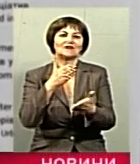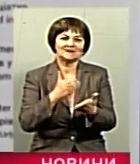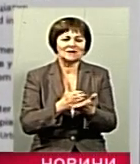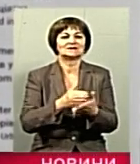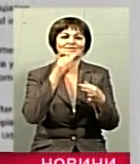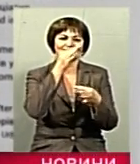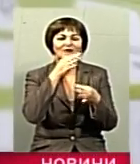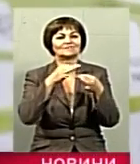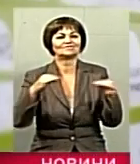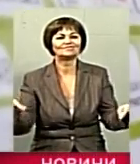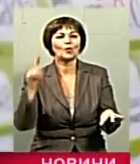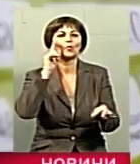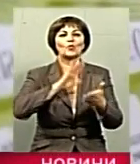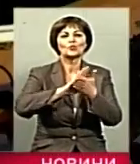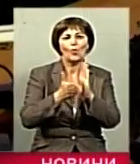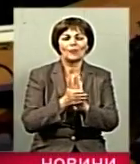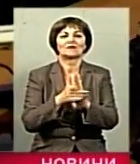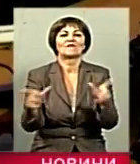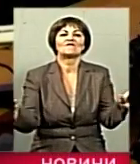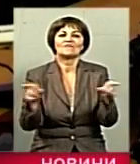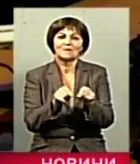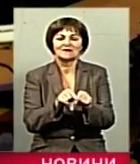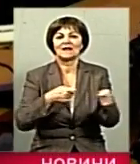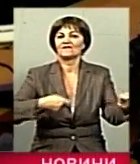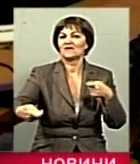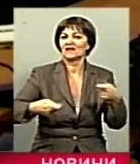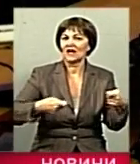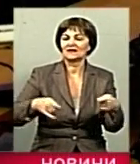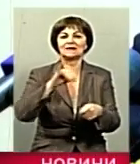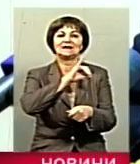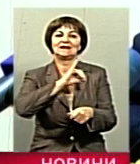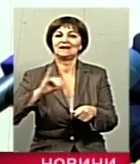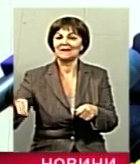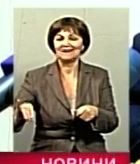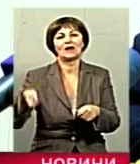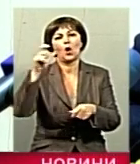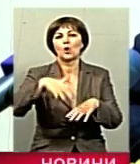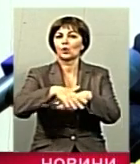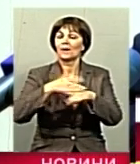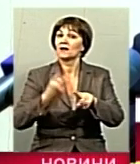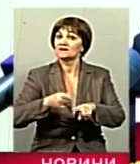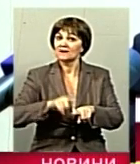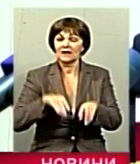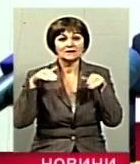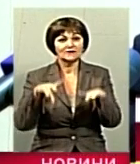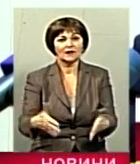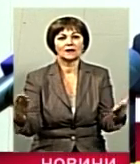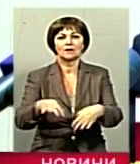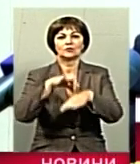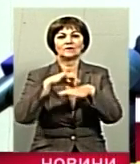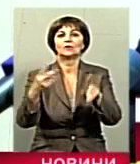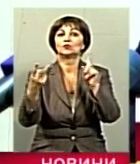посприяв тісніші комунікації влади та громади, а відтак вирішили влітку його продовжити. Це захід, який ми проводимо вже